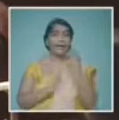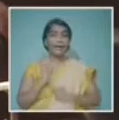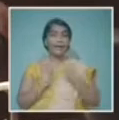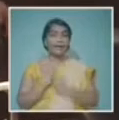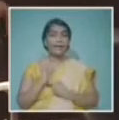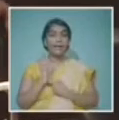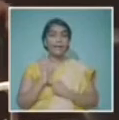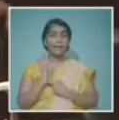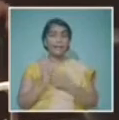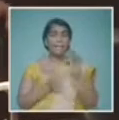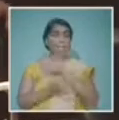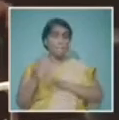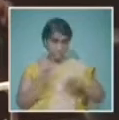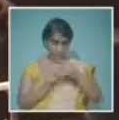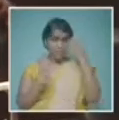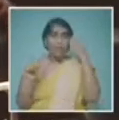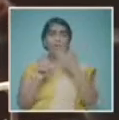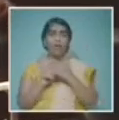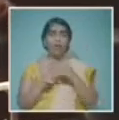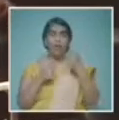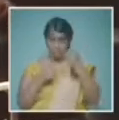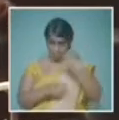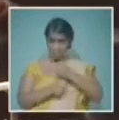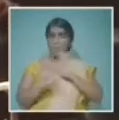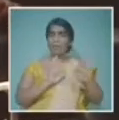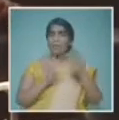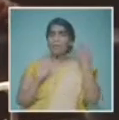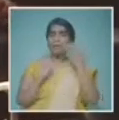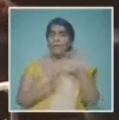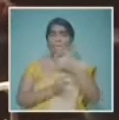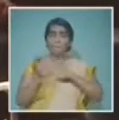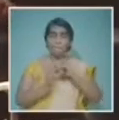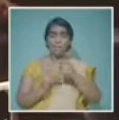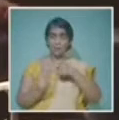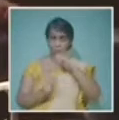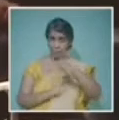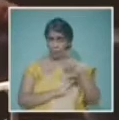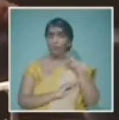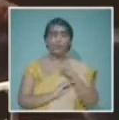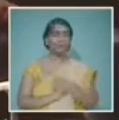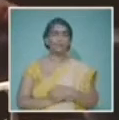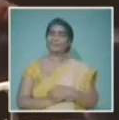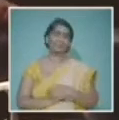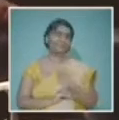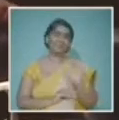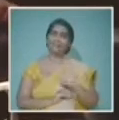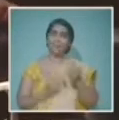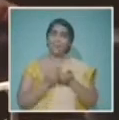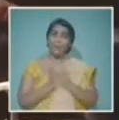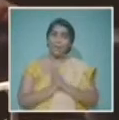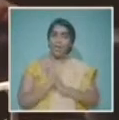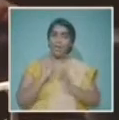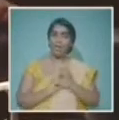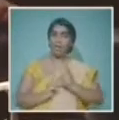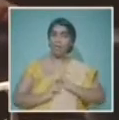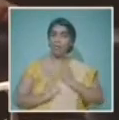සම්පාදනය ගැනද? ප්‍රජාතන්ත්‍රවාද ගැනද? යහපත් ආණ්ඩුකරණ පිළිබඳවද? ප්‍රජාතන්ත්‍රවාද විවාහ ශක්තිමත් කිරීම පිළිබඳ නෑ. තමන්ගේ මන්ත්‍රී දූර